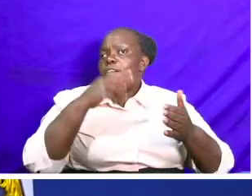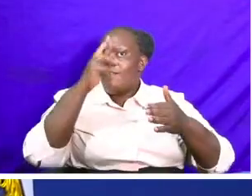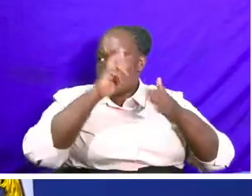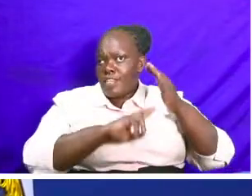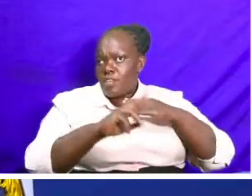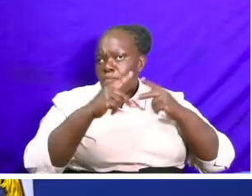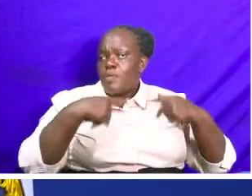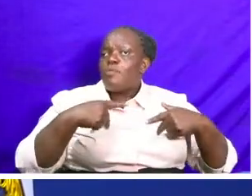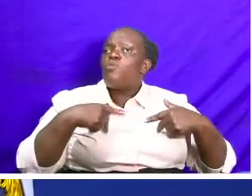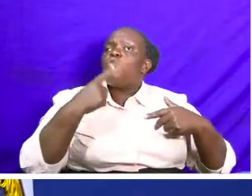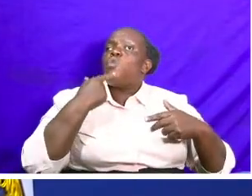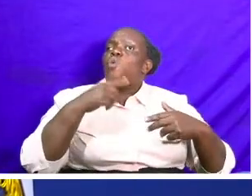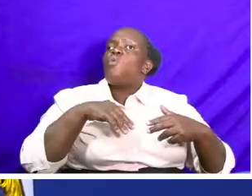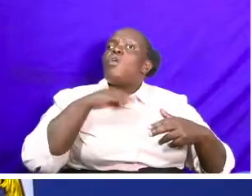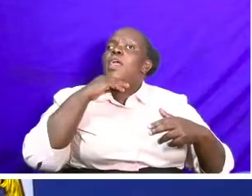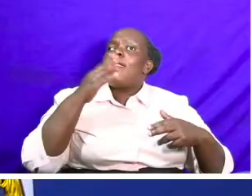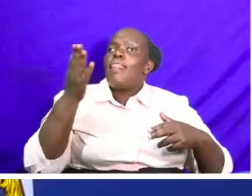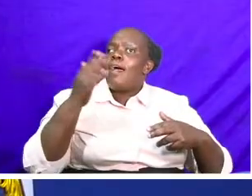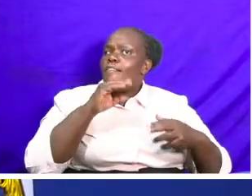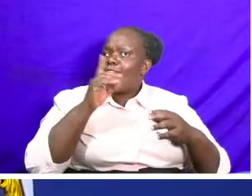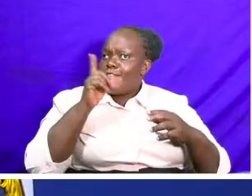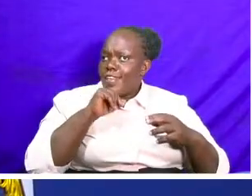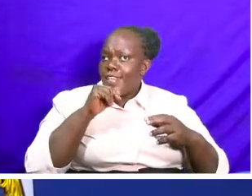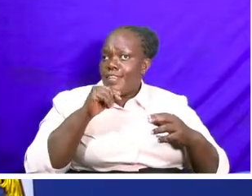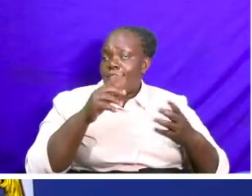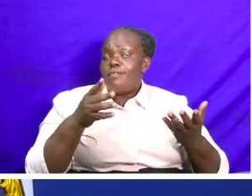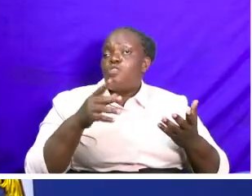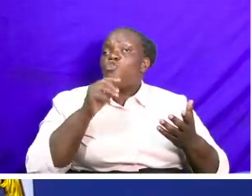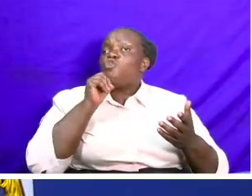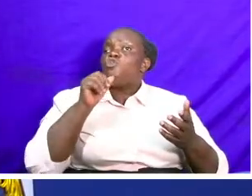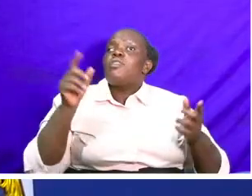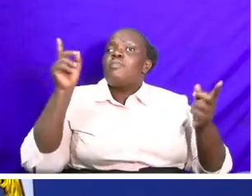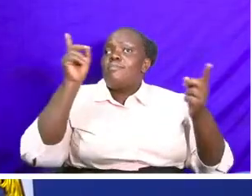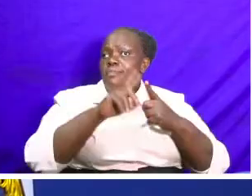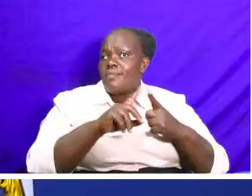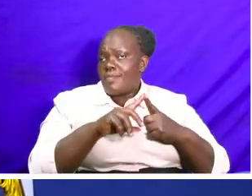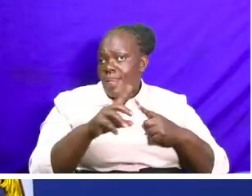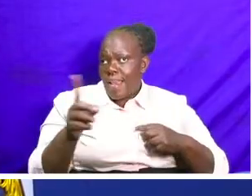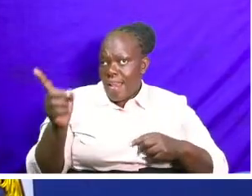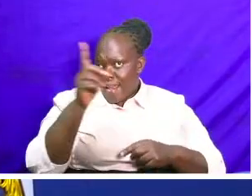watu. Huwezi ukasema kwamba unaadhimisha